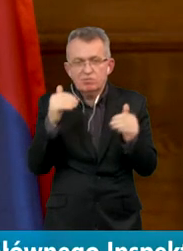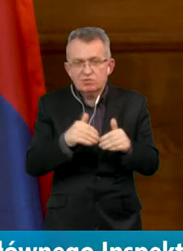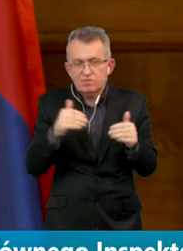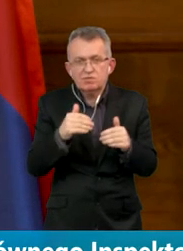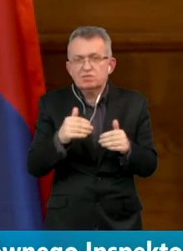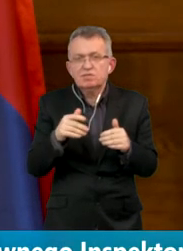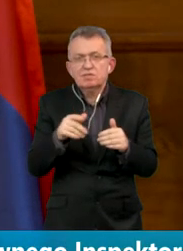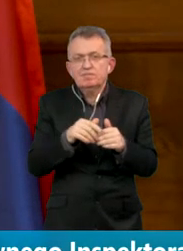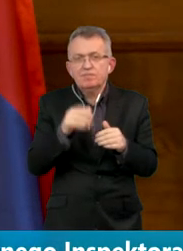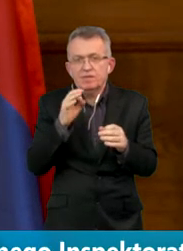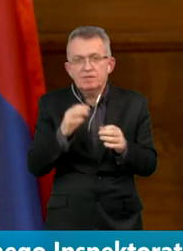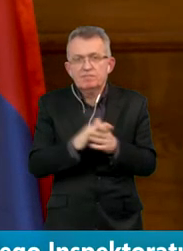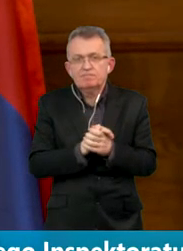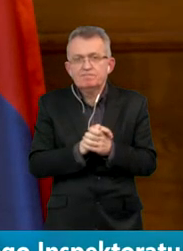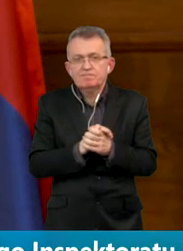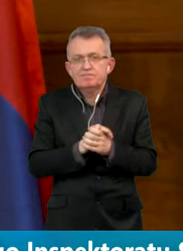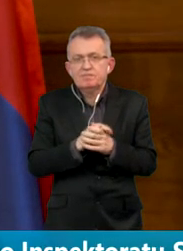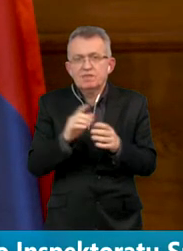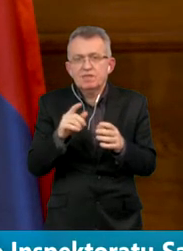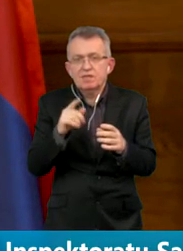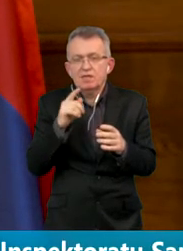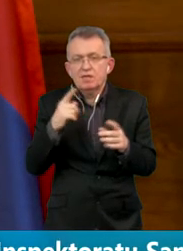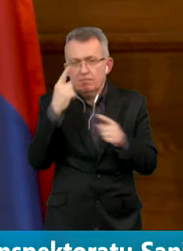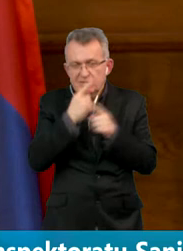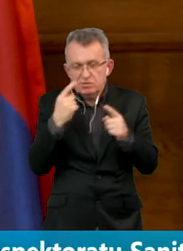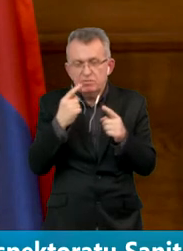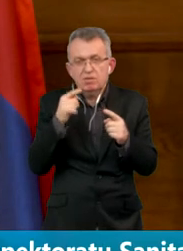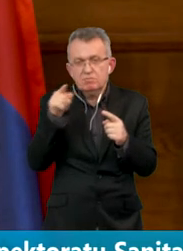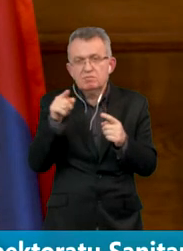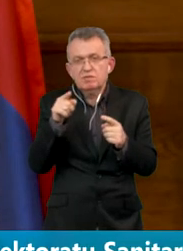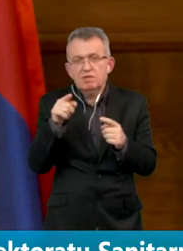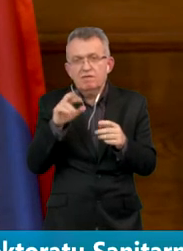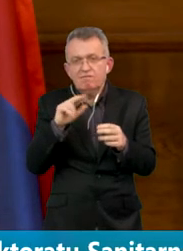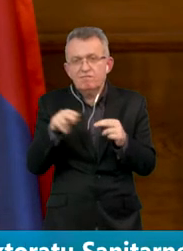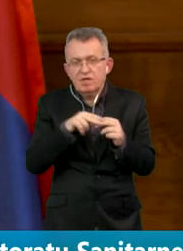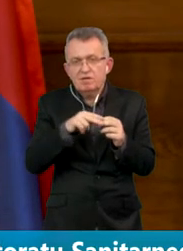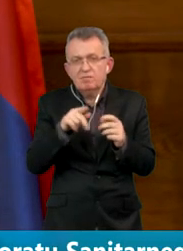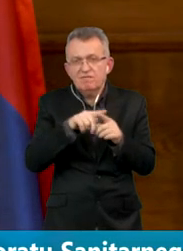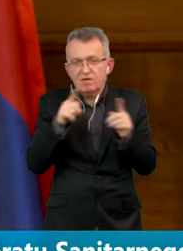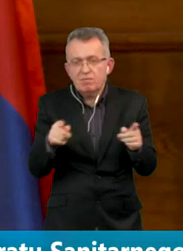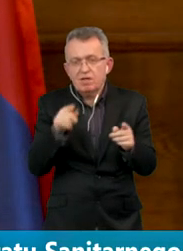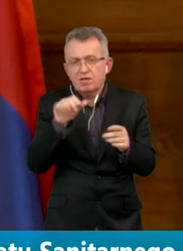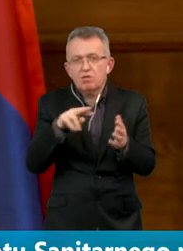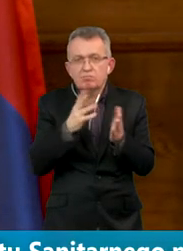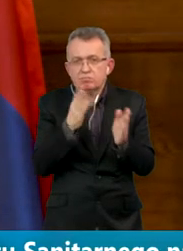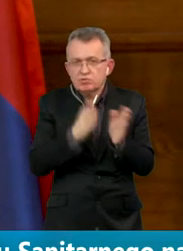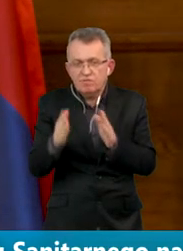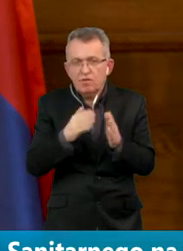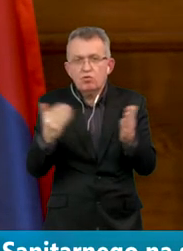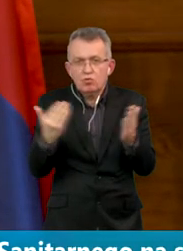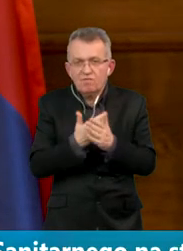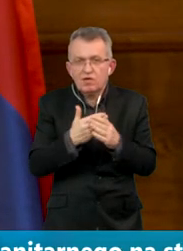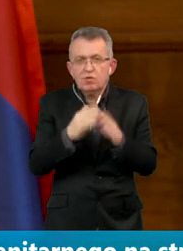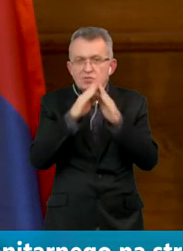z istniejących praktyk. Pani Moniko, myślimy o tym w ramach projektu związanego z przygotowaniem i budową nowego